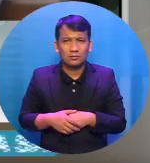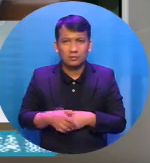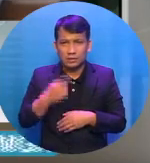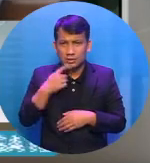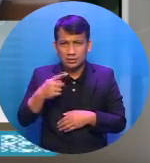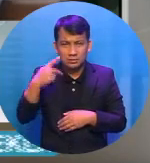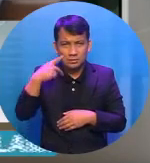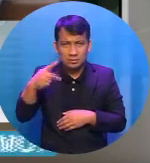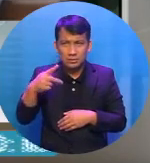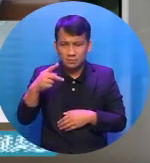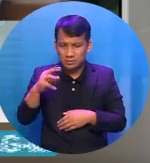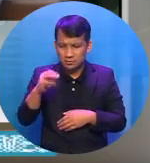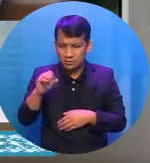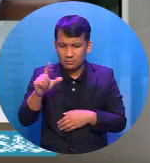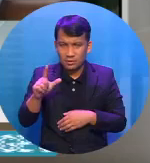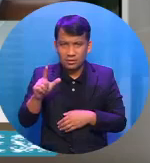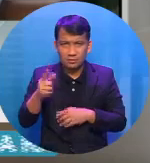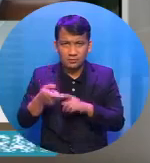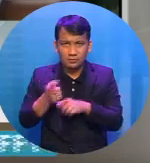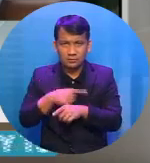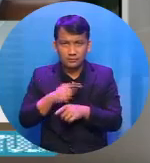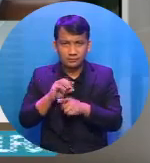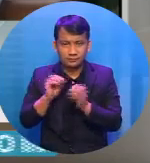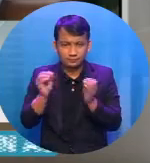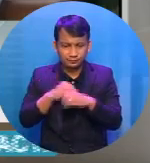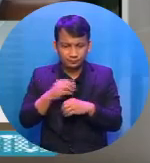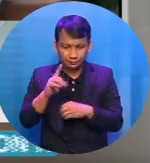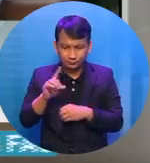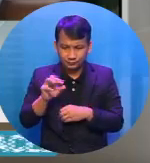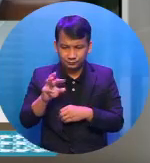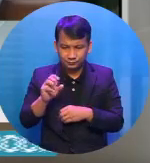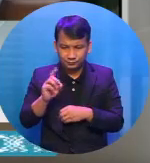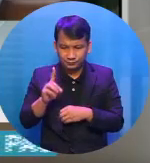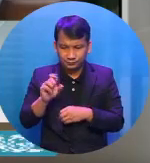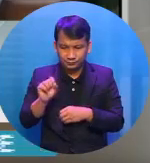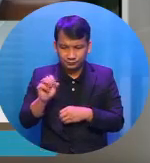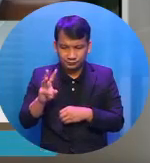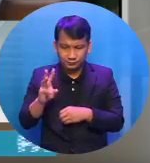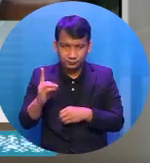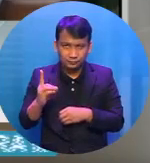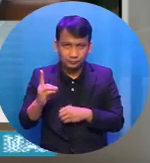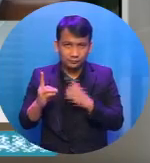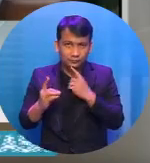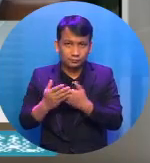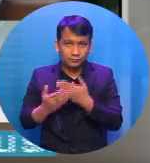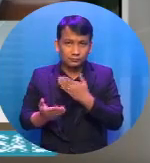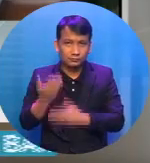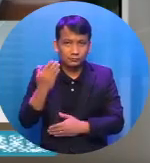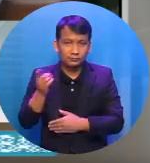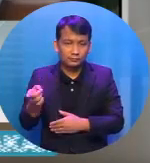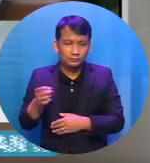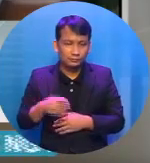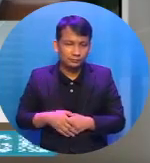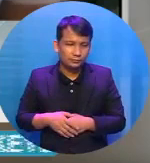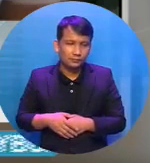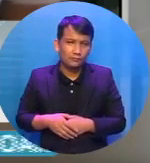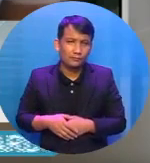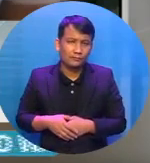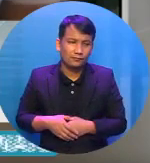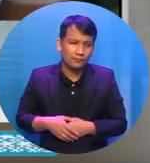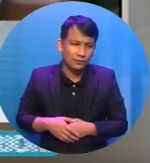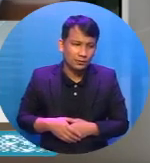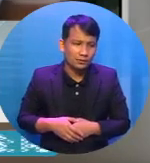Pamela Eblacas, Social Welfare Officer 1 ng DSWD Antipolo. Madam, magandang umaga po, madam. Good afternoon,